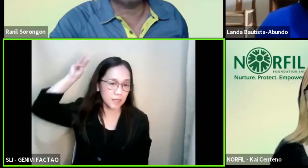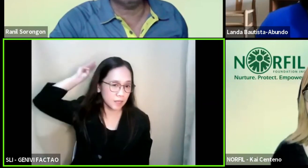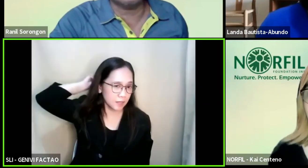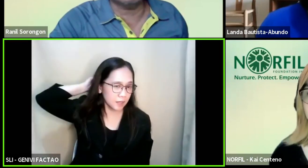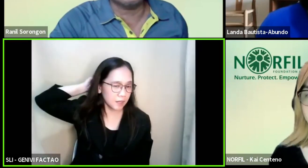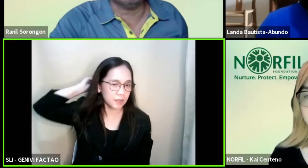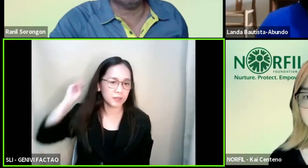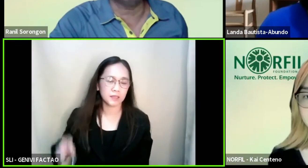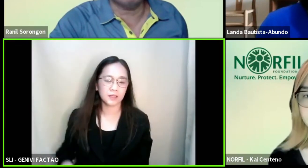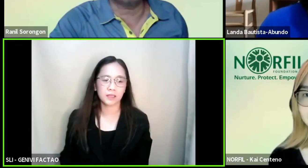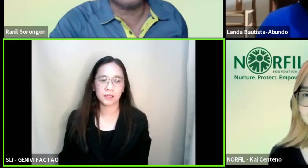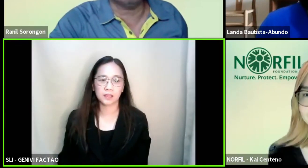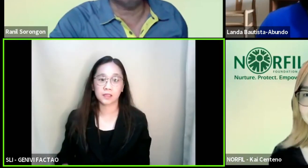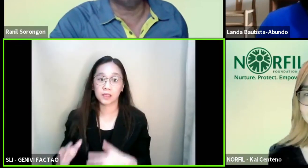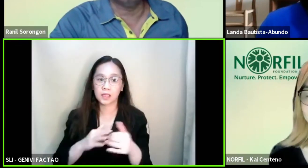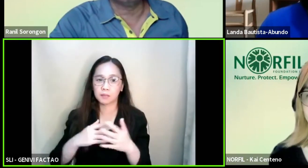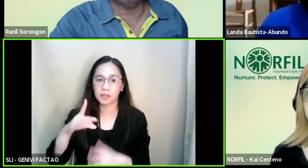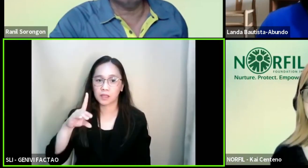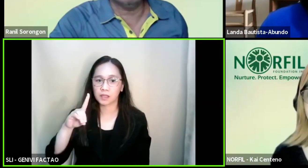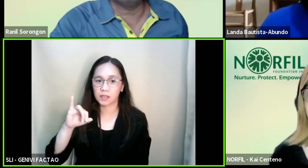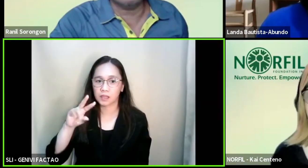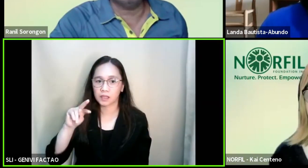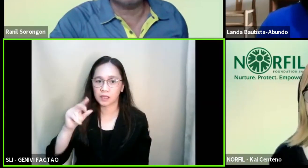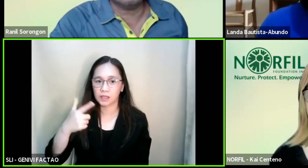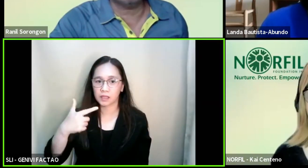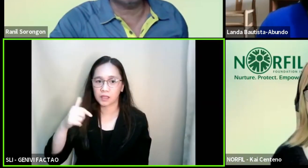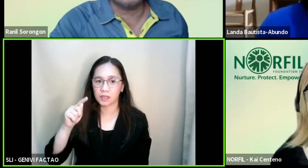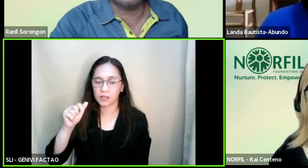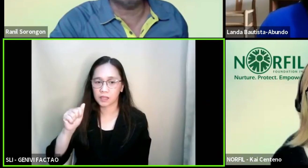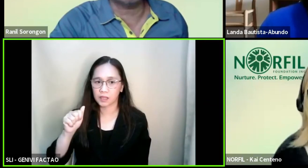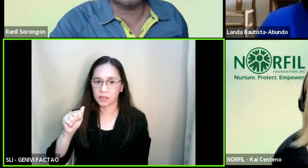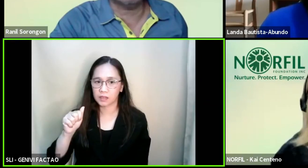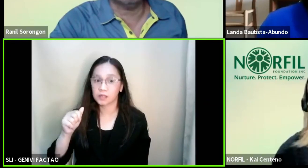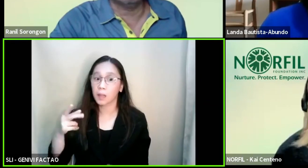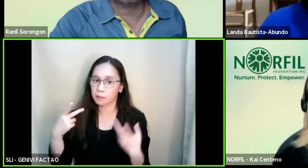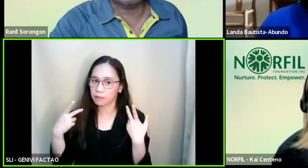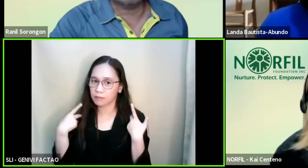kahit sa Dinagat Island meron tayo. No, marami tayo, no, sa